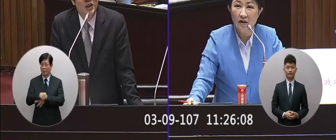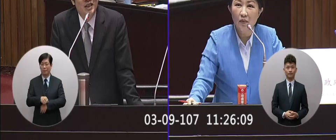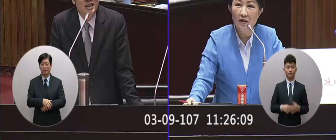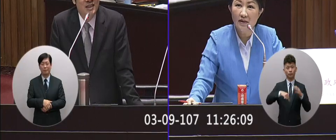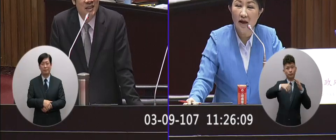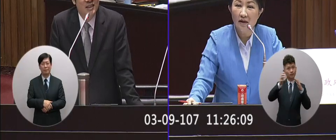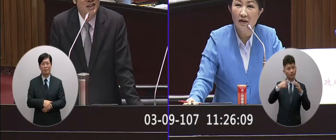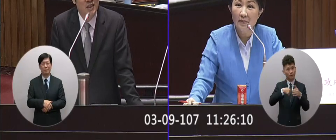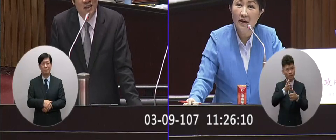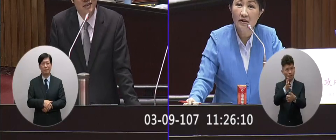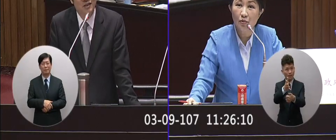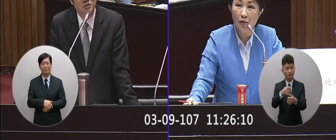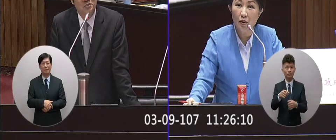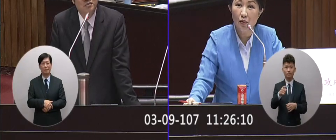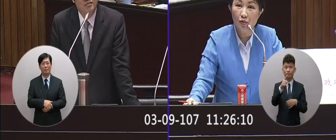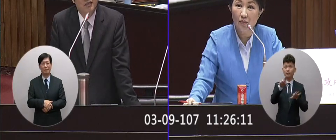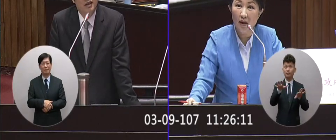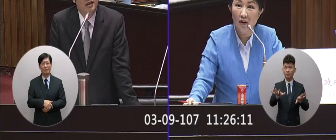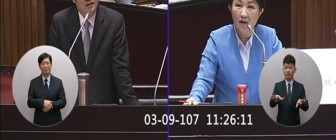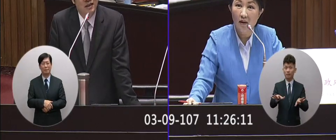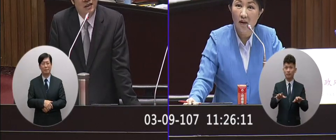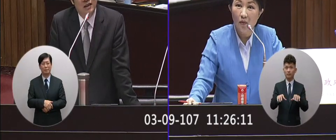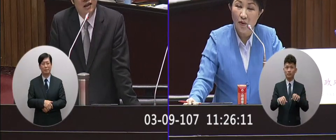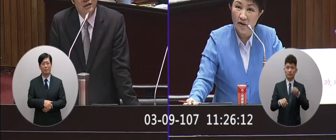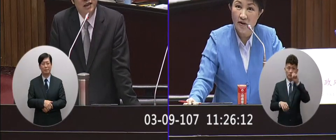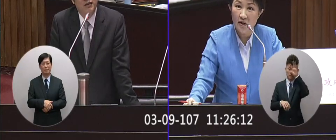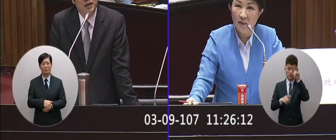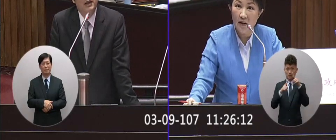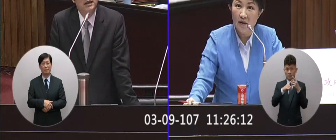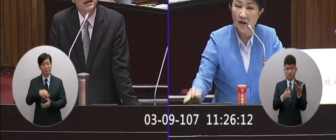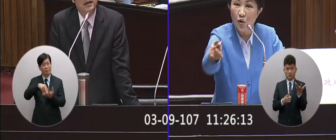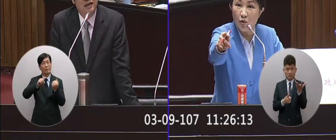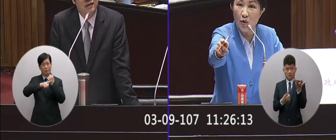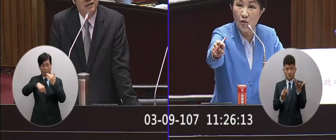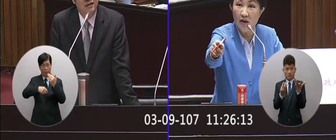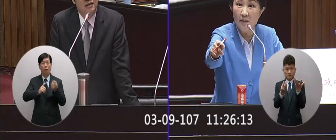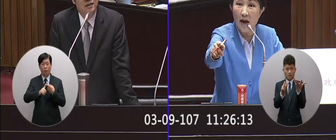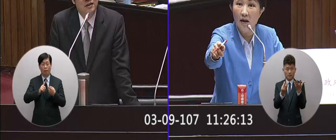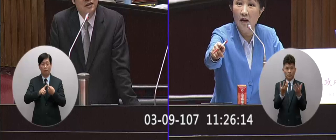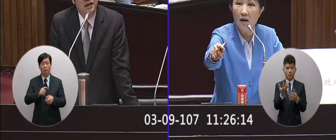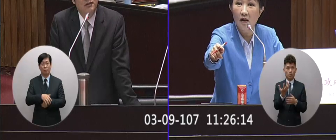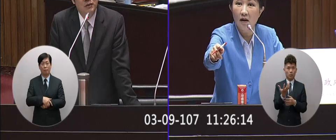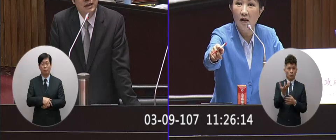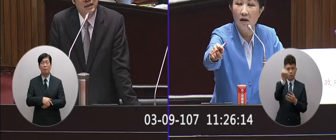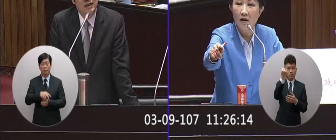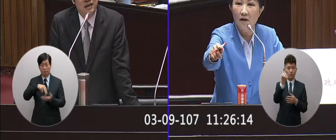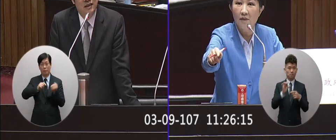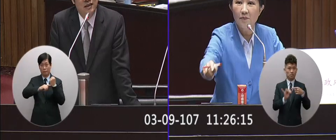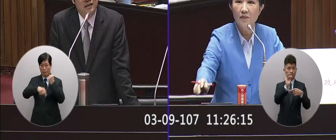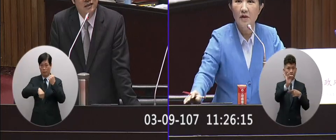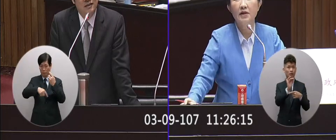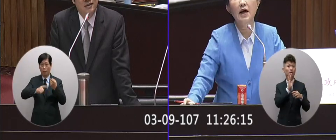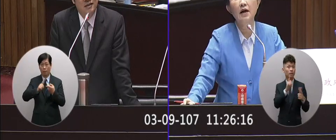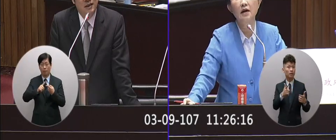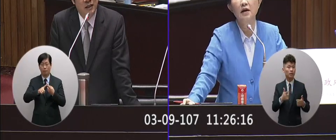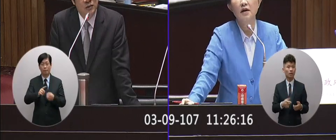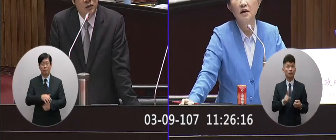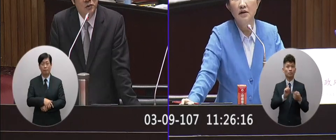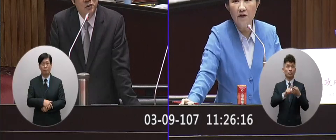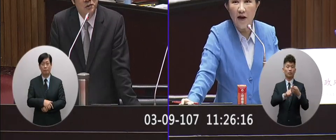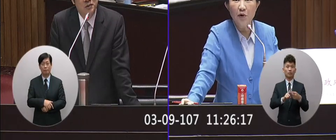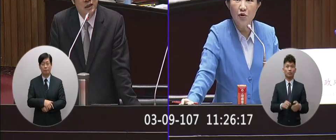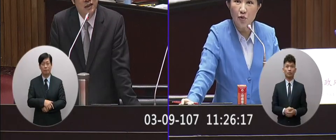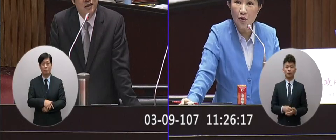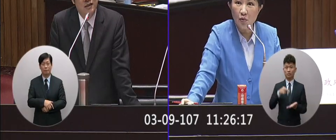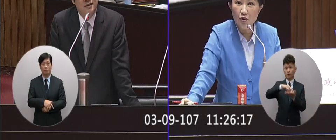我想请问一下，你们现在是绝对多数吗？完全执政吗？你有绝对权力吗？ 立法院是啦，嘿， 是呀、啊， 立法院